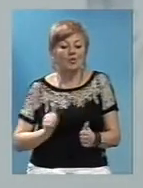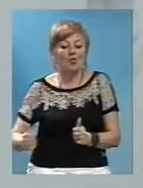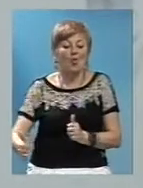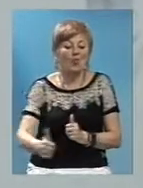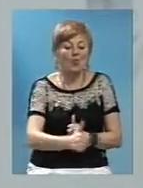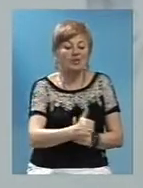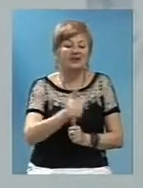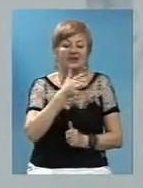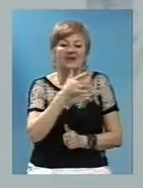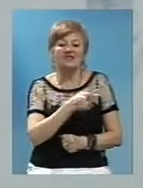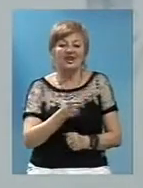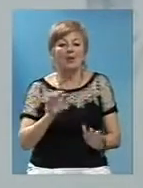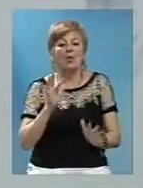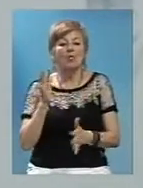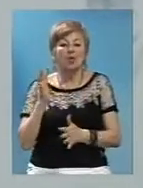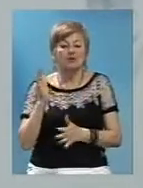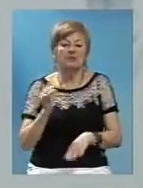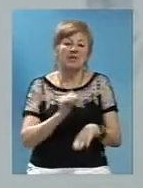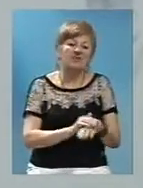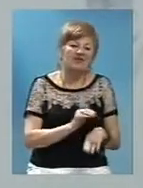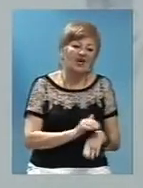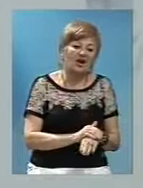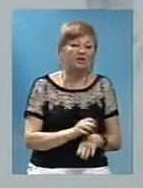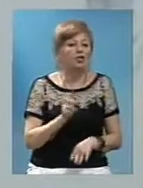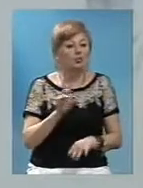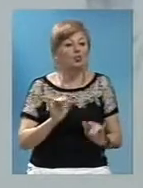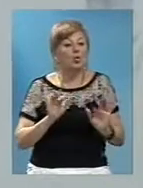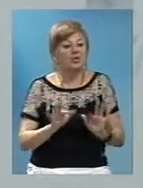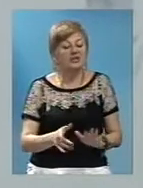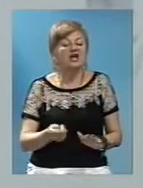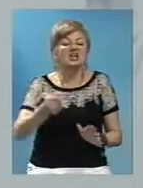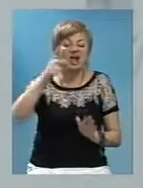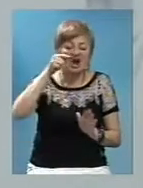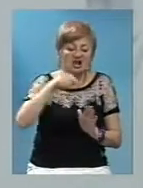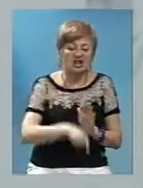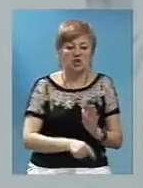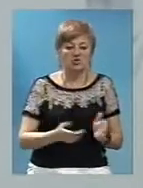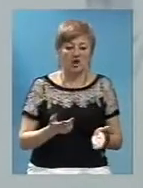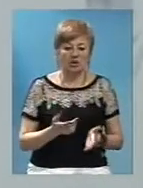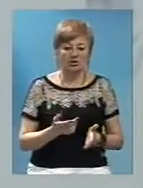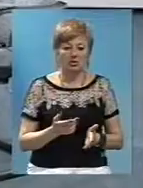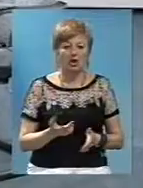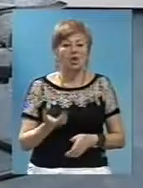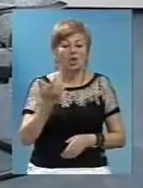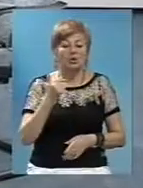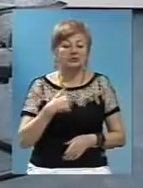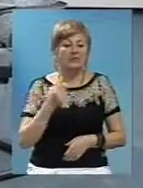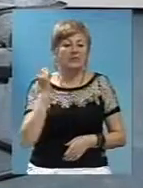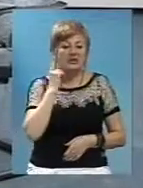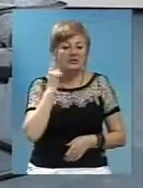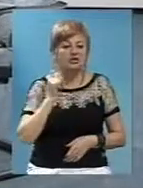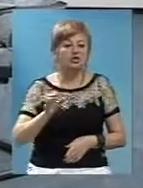просторі, якимись подіями, якимись фактами. Але справа значно гірше, значно глибше. Коли ми чуємо